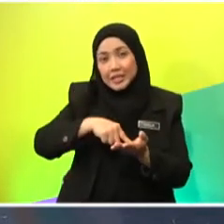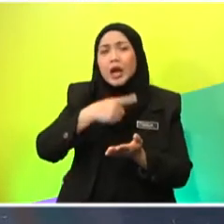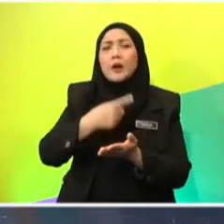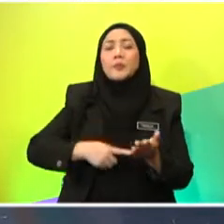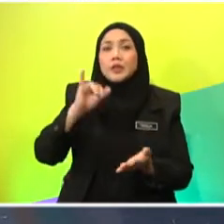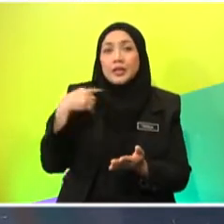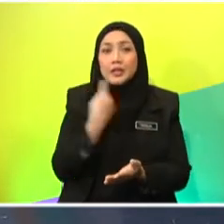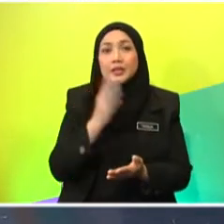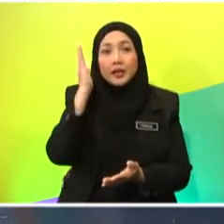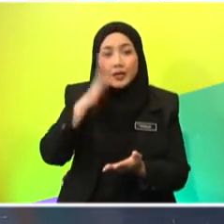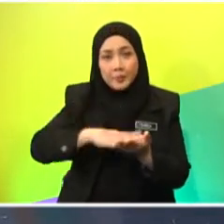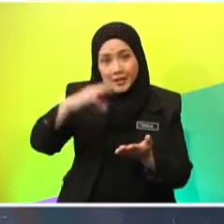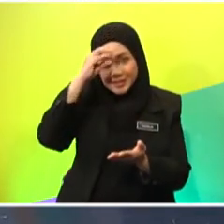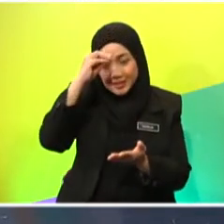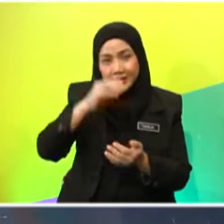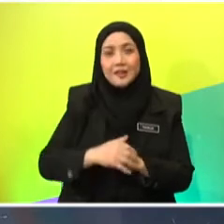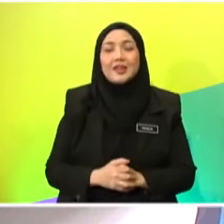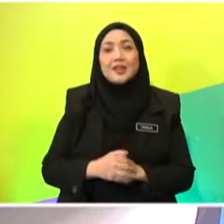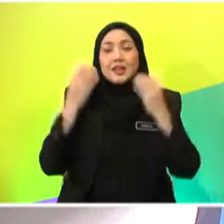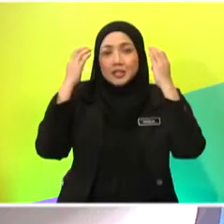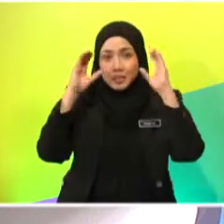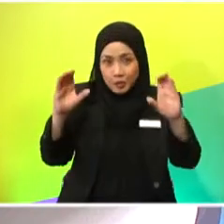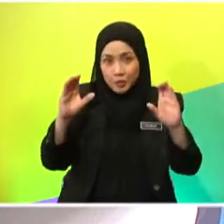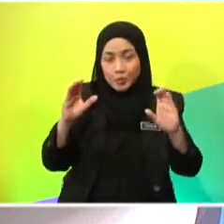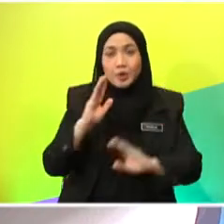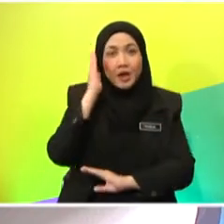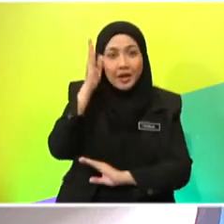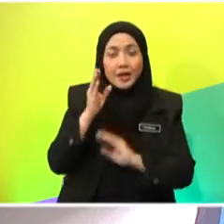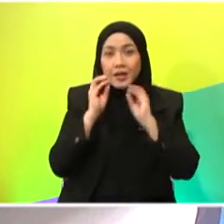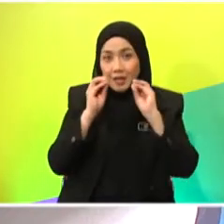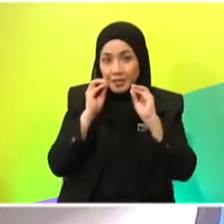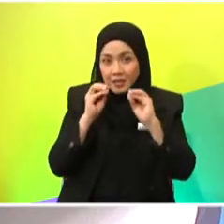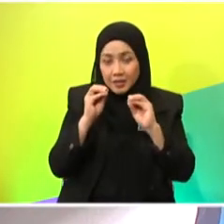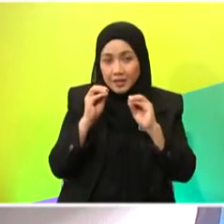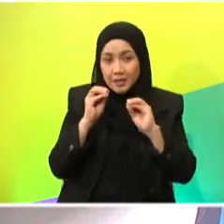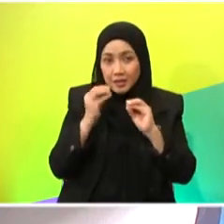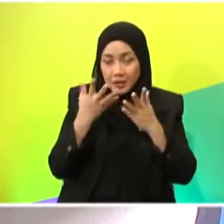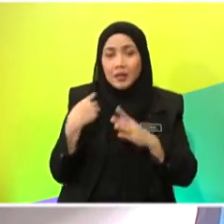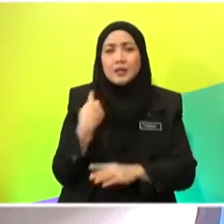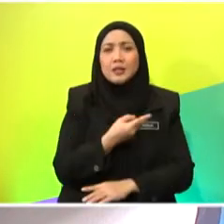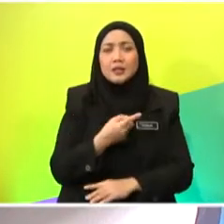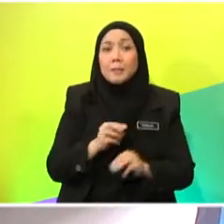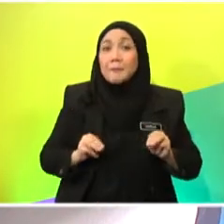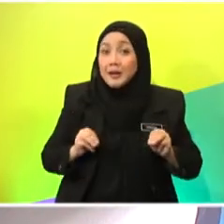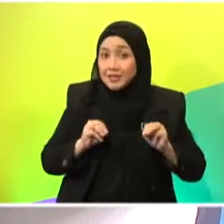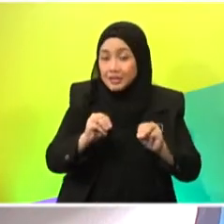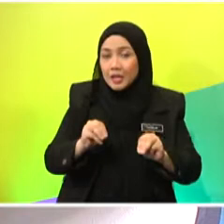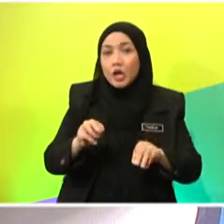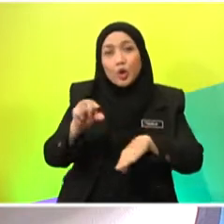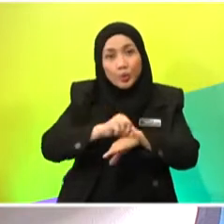pakai paint kasih Emang Oke untuk kali ini kita masih menggunakan konsep banding juga